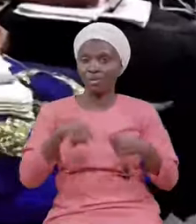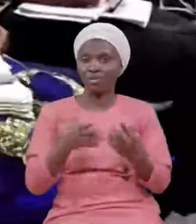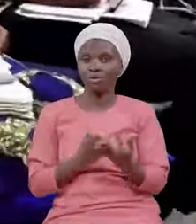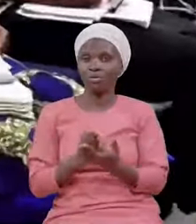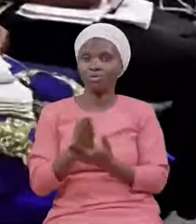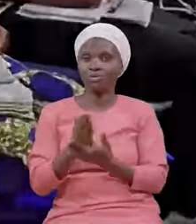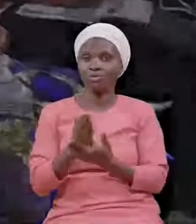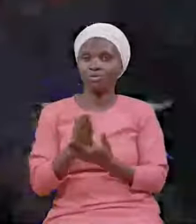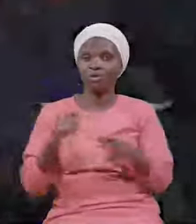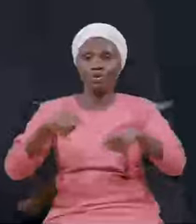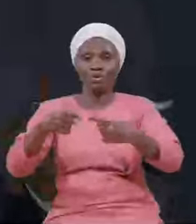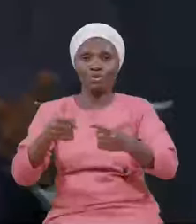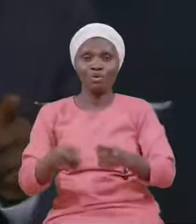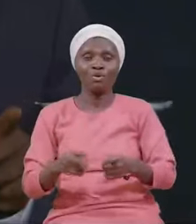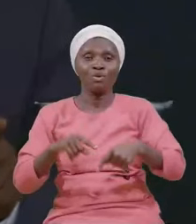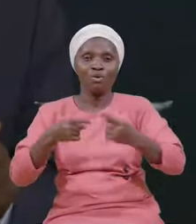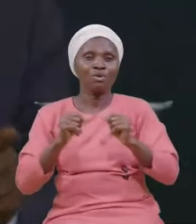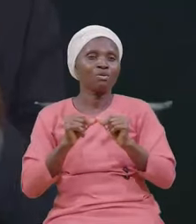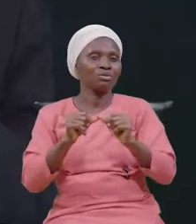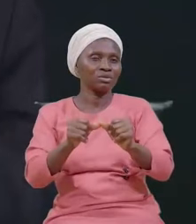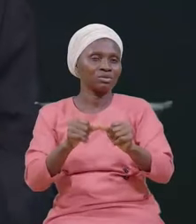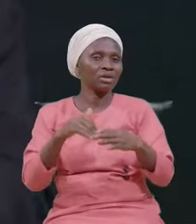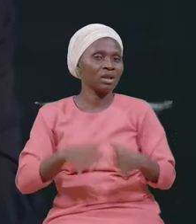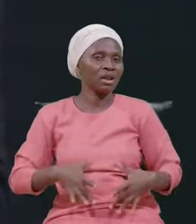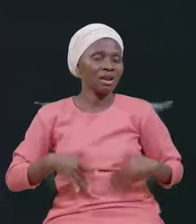que nous pourrons évoluer